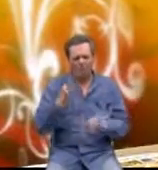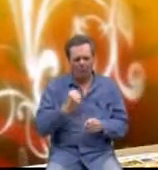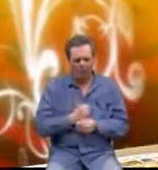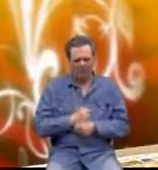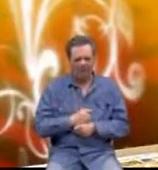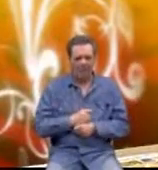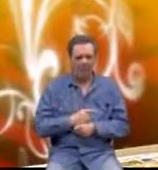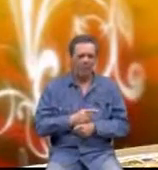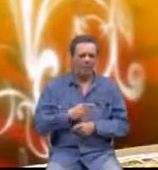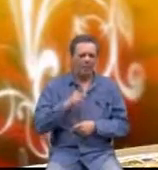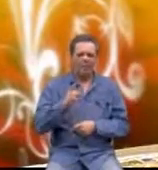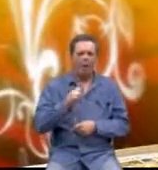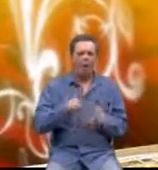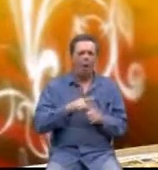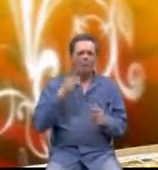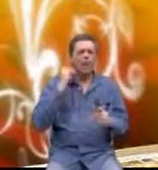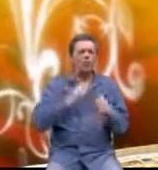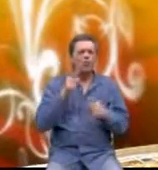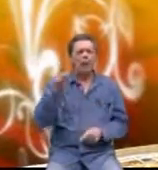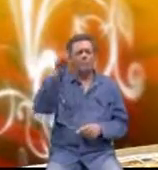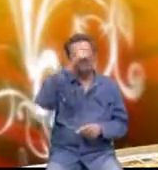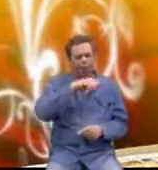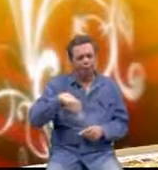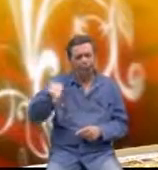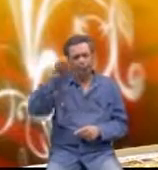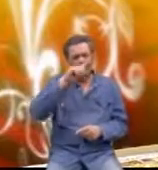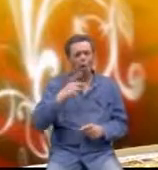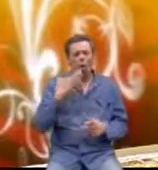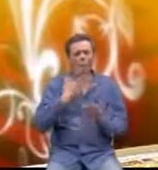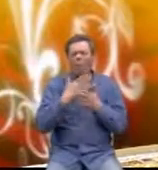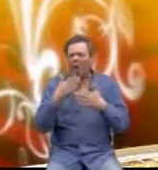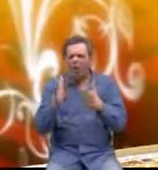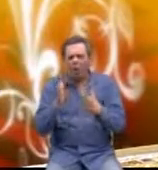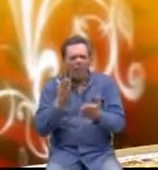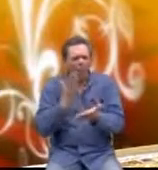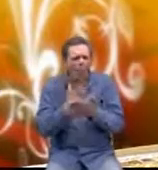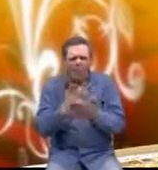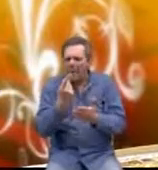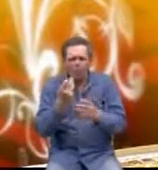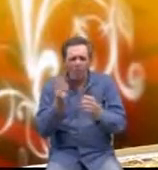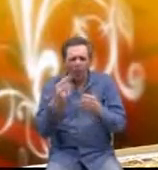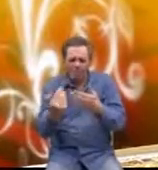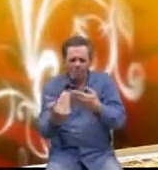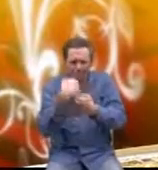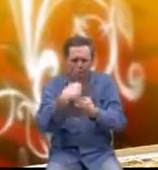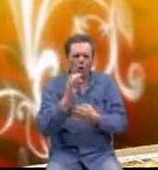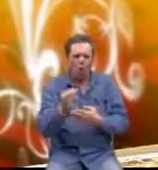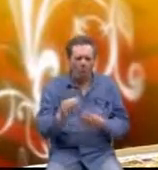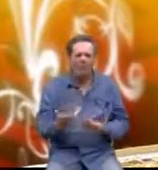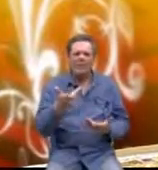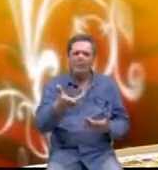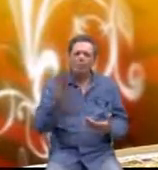tako cikličan i zatvoren. On je uvijek otvoren, uvijek negdje mora nešto ući dobro unutra da taj krug